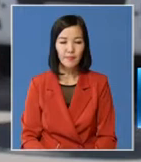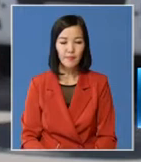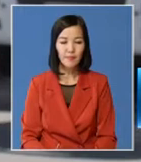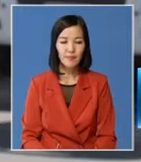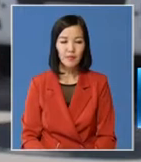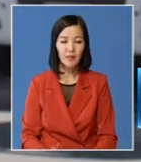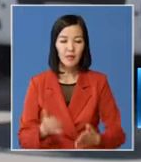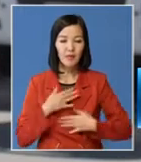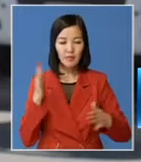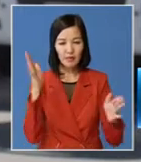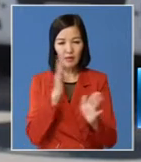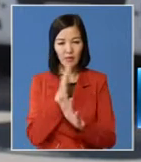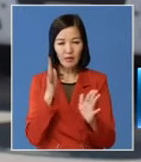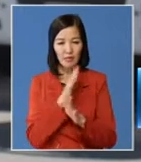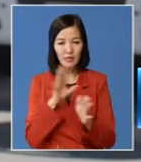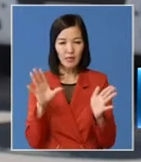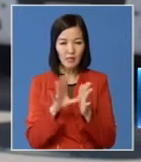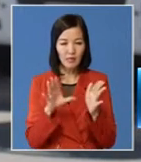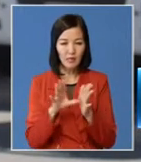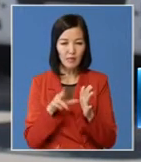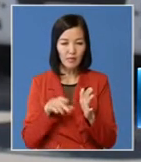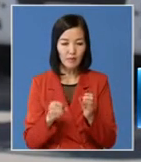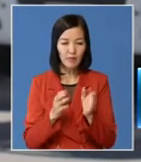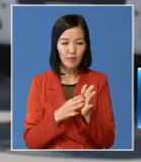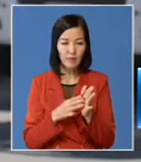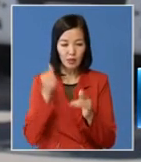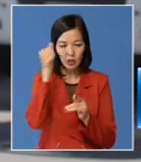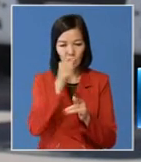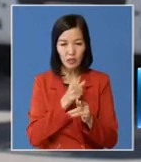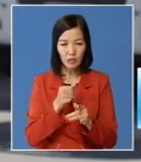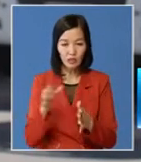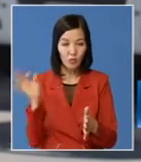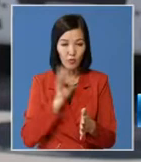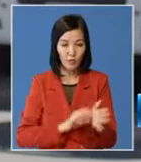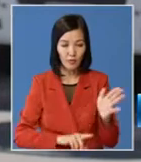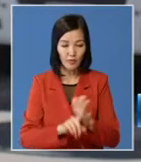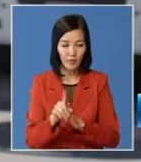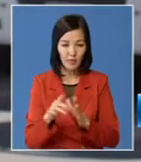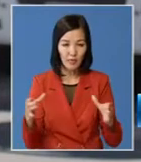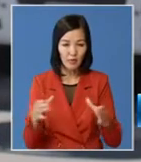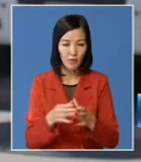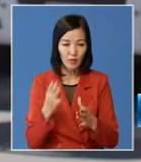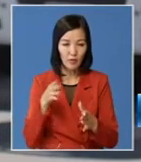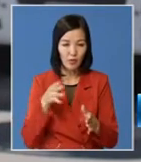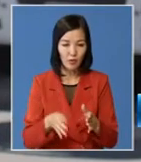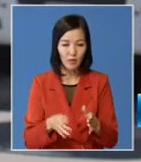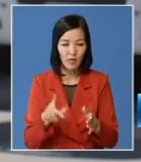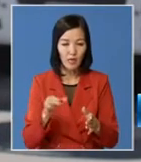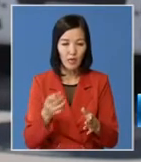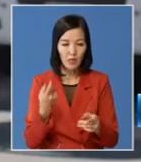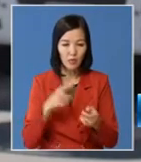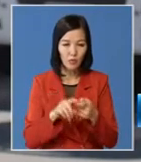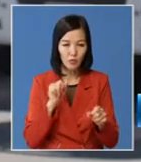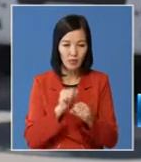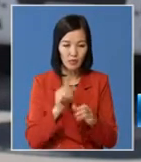Біз Қытайда табиғи газды жағармай ретінде 2008 жылдан бастап, кең көлемді қолдана бастадық. Компаниямызда 4000-нан аса газ күйу бекеті